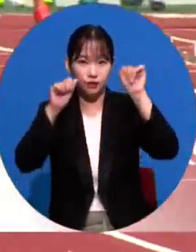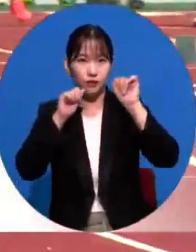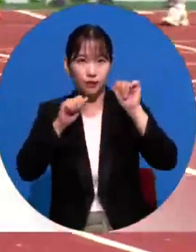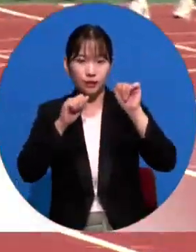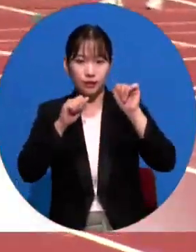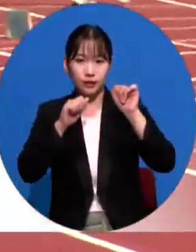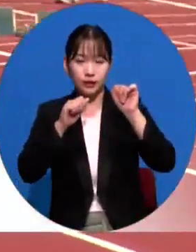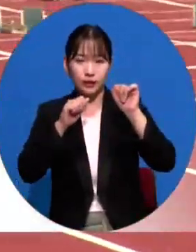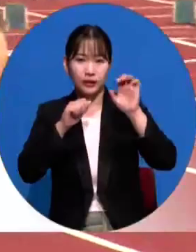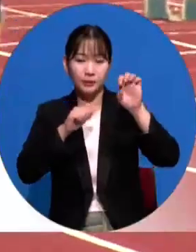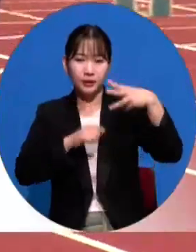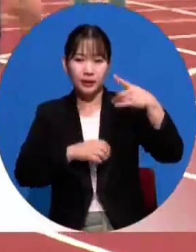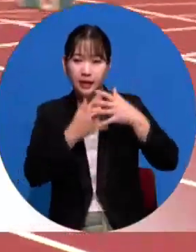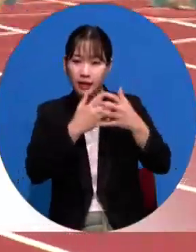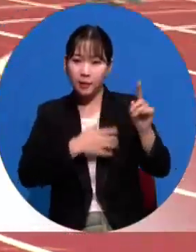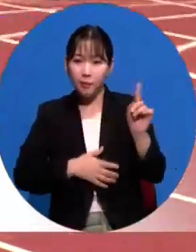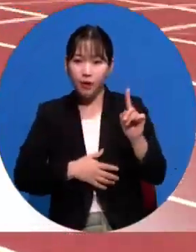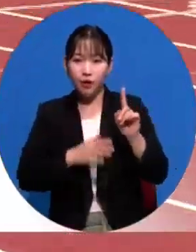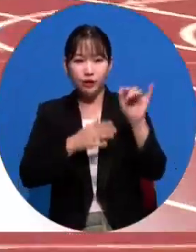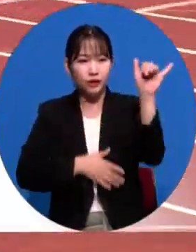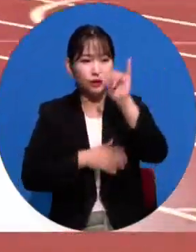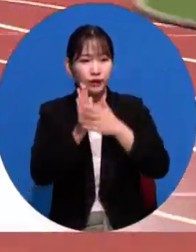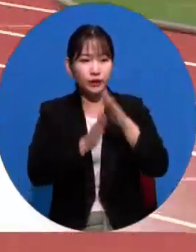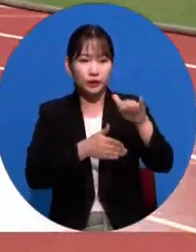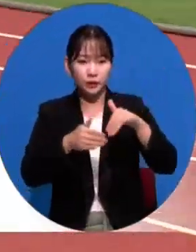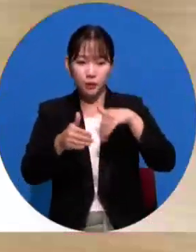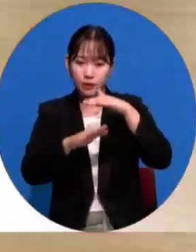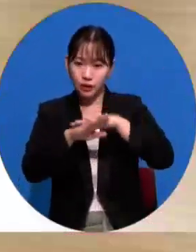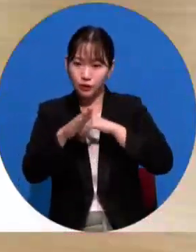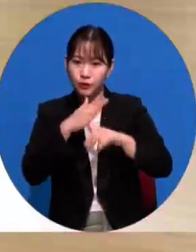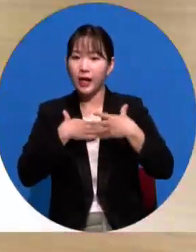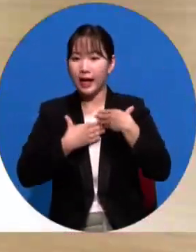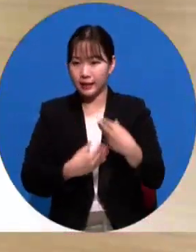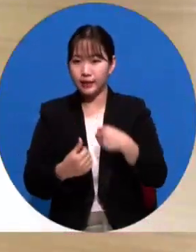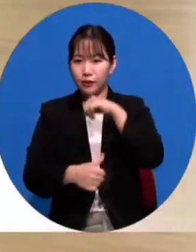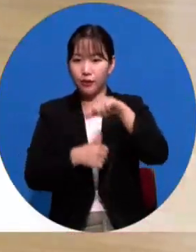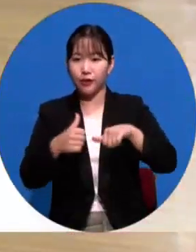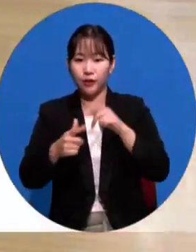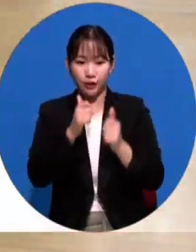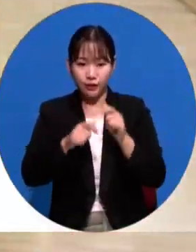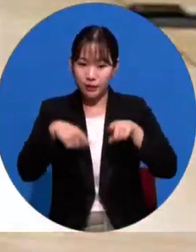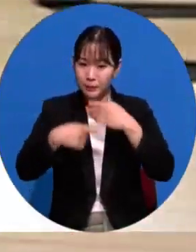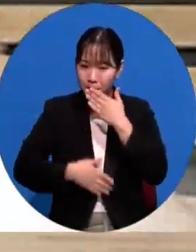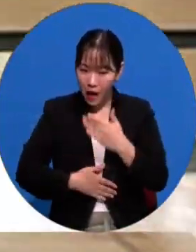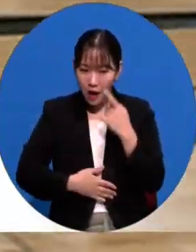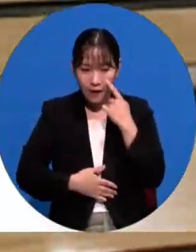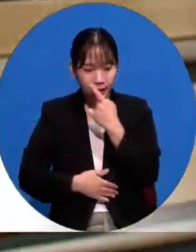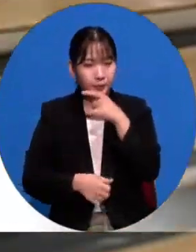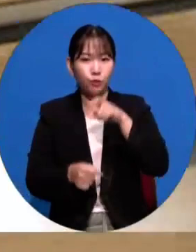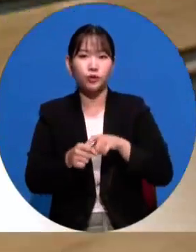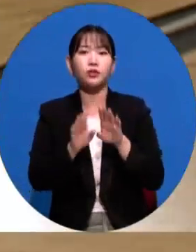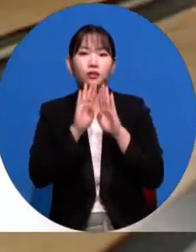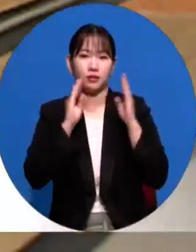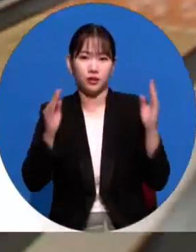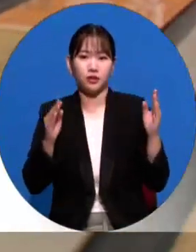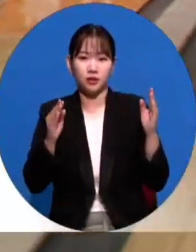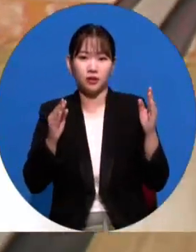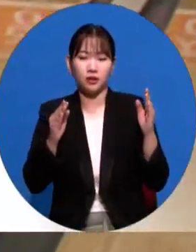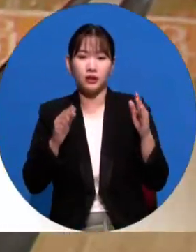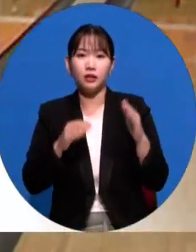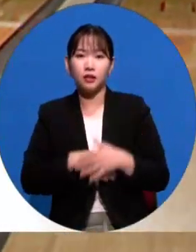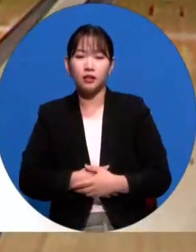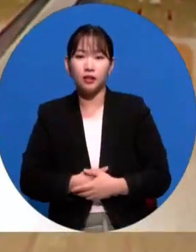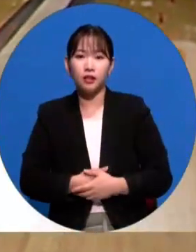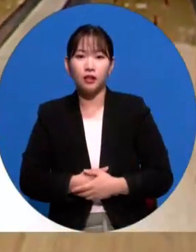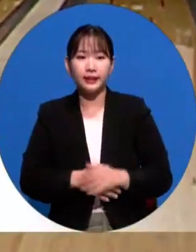프레대회는 전국 시도 선수단이 안전한 환경에서 경기에 참가할 수 있는지를 점검하기 위해 열리는 것으로